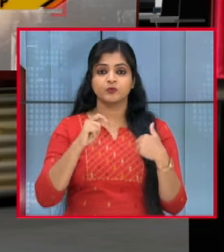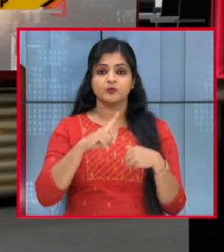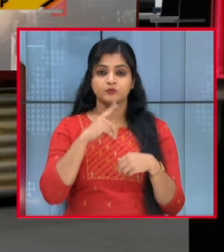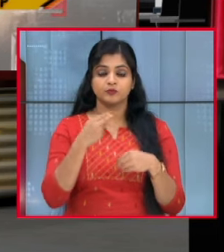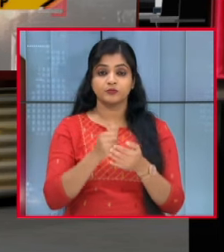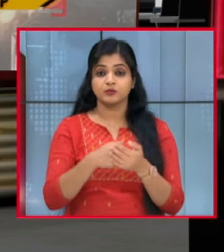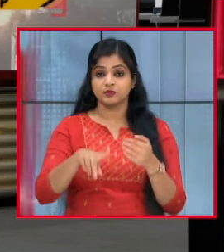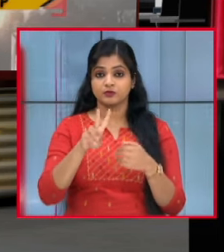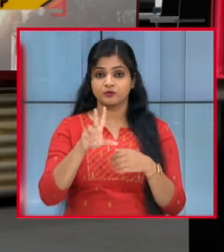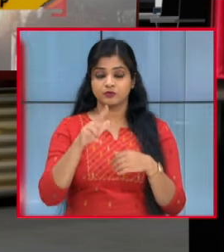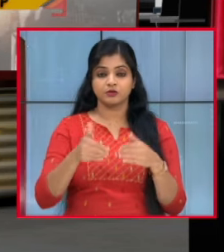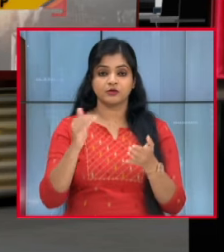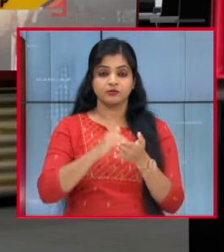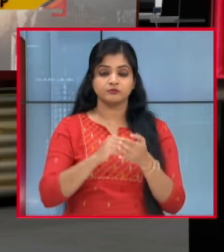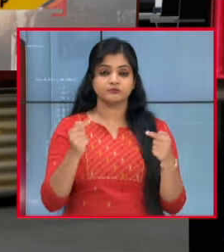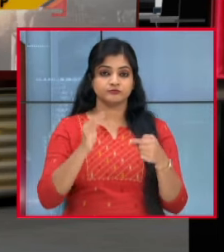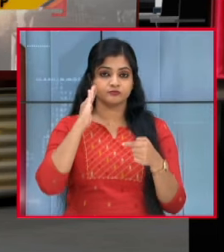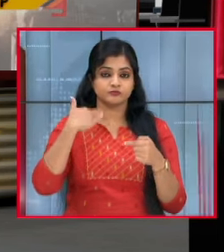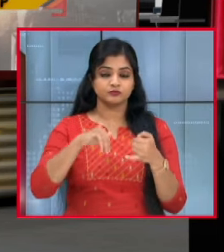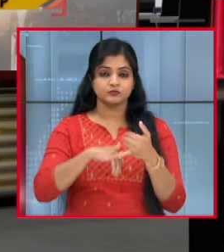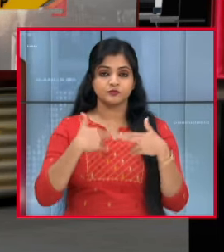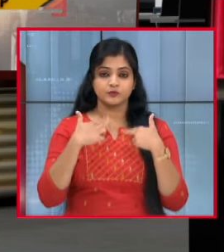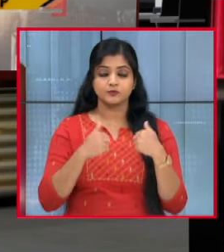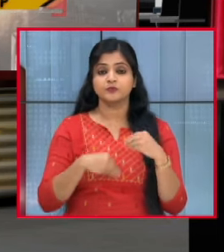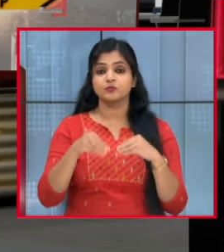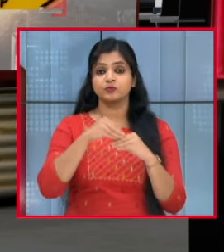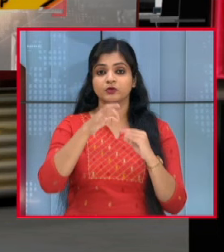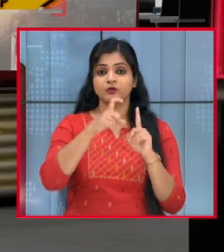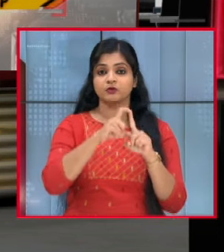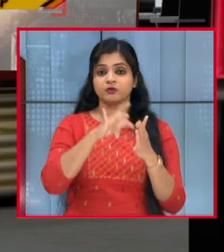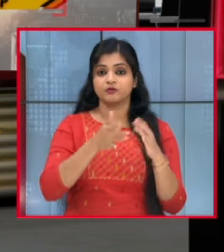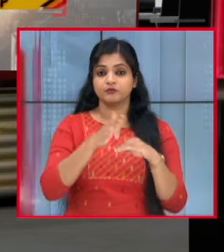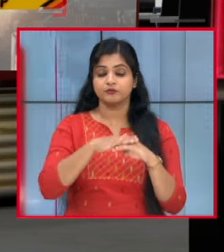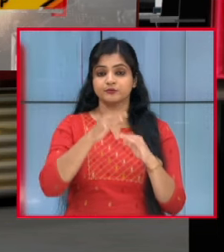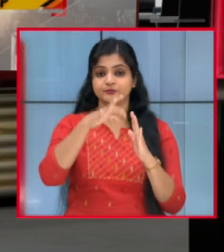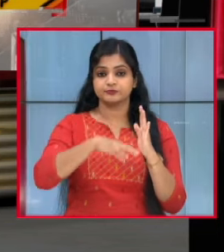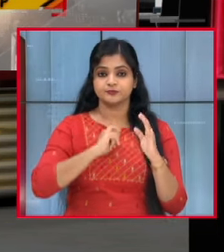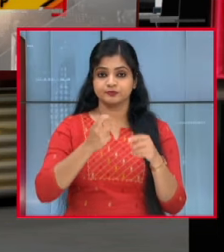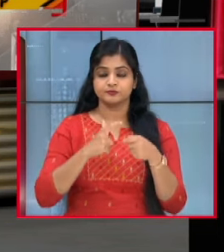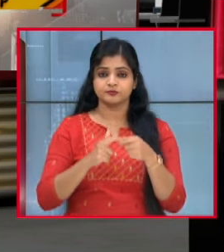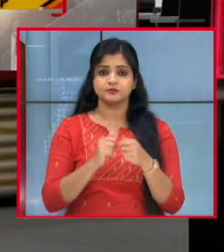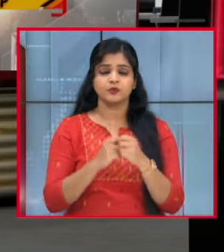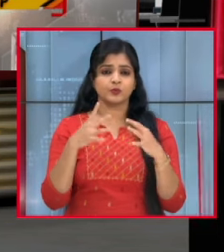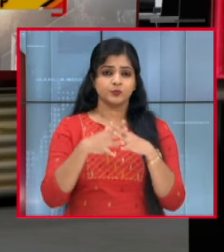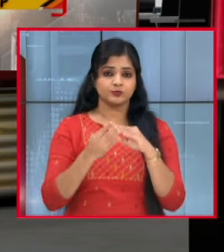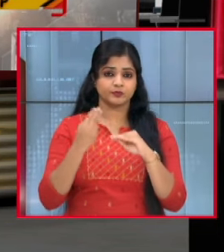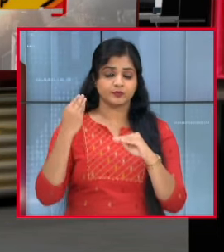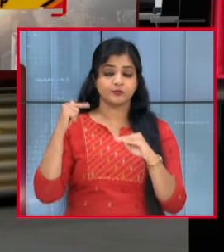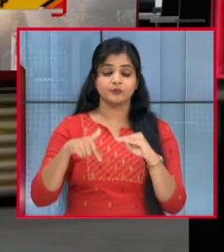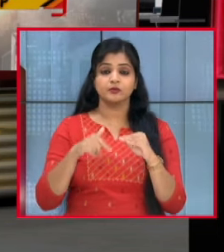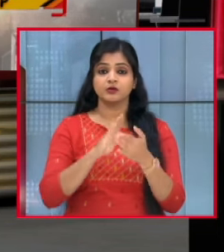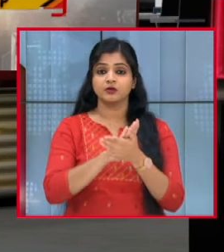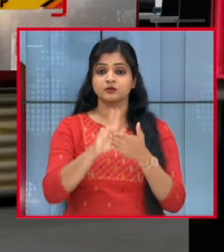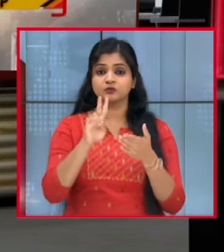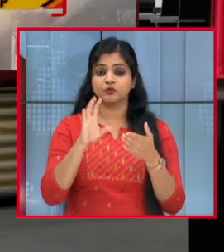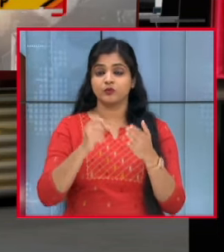സുപ്രീം കോടതി വീണ്ടും വാദം കേൾക്കും. രാധാകൃഷ്ണൻ ചേരുന്നു ഡൽഹിയിൽ നിന്ന്. ആർക്കെ, ആഴ്ചകൾക്ക് മുൻപാണ് സമാനമായി പൊളിച്ച H2O